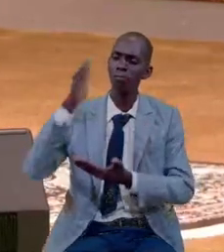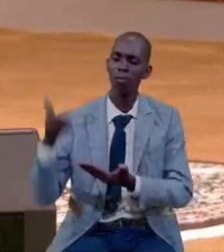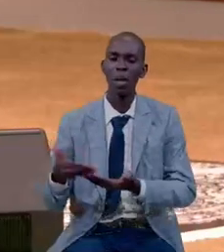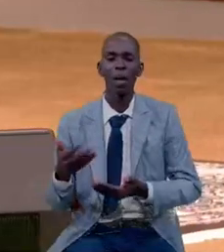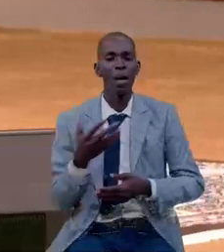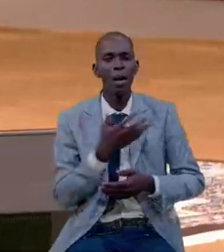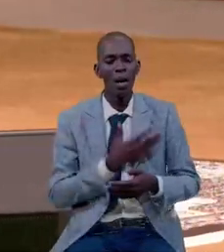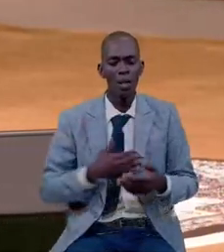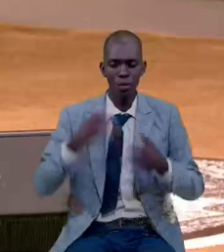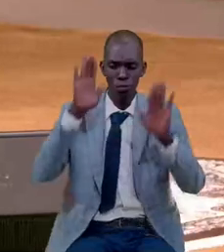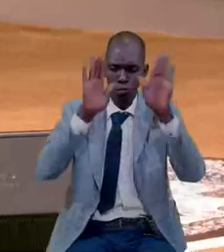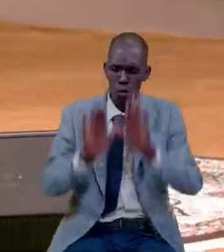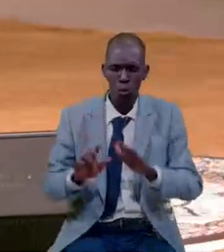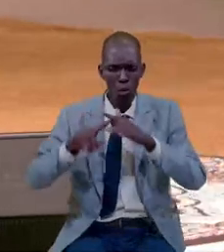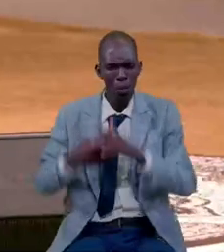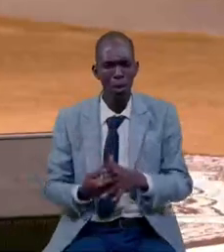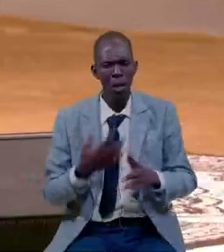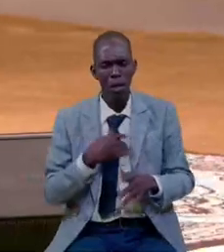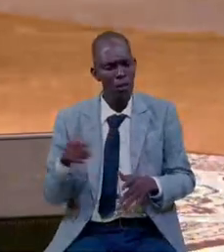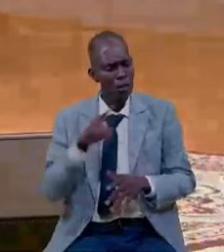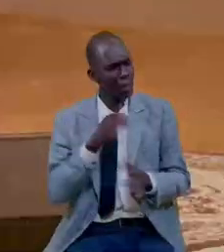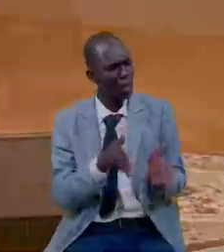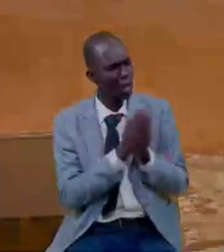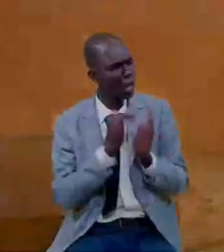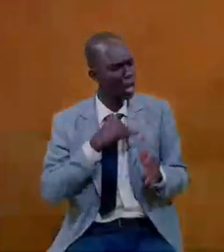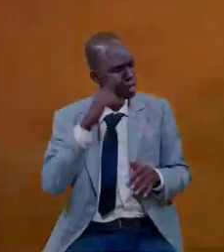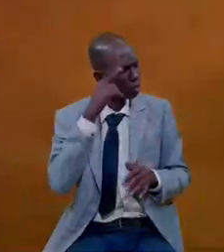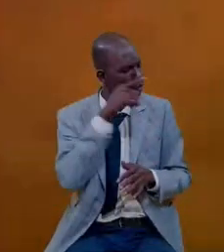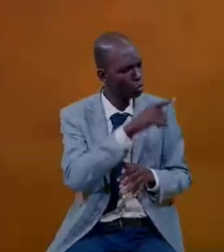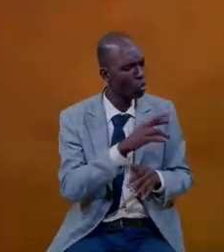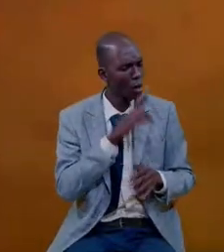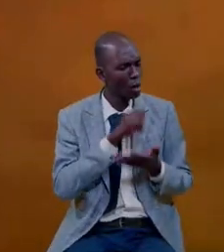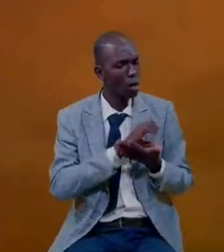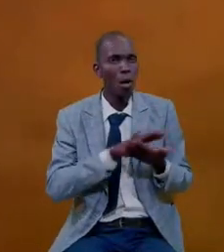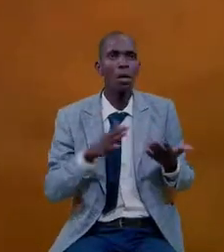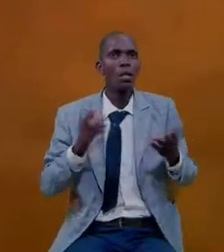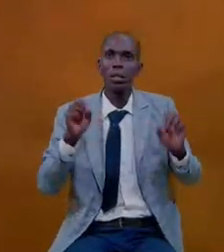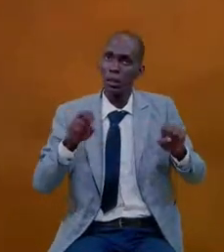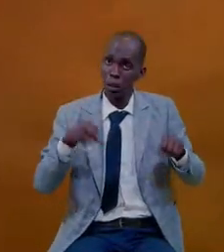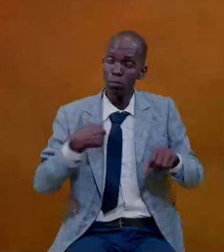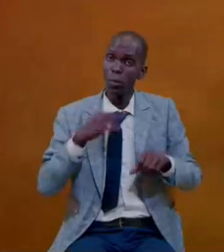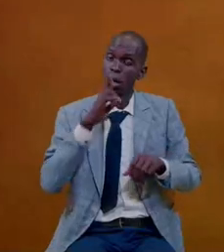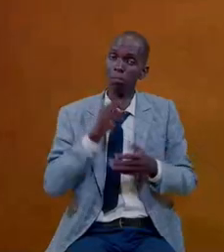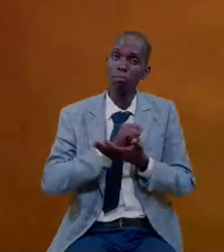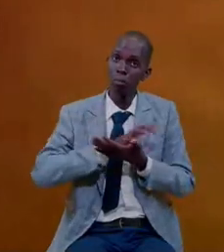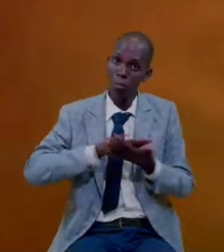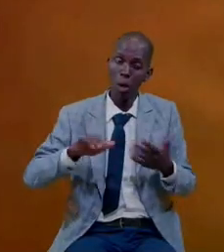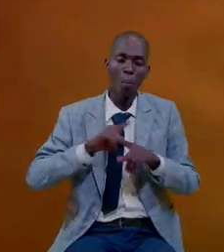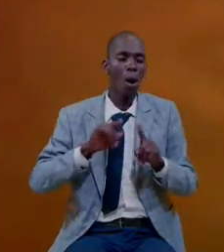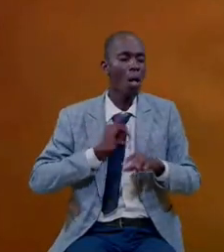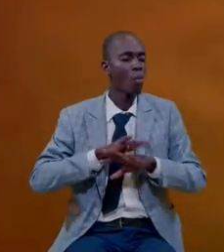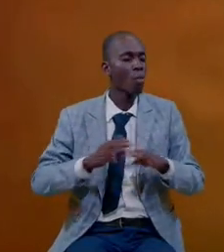conflit commence. Je crois que tu dis que tu es sanctifié. Oui, je n'aime pas qu'on me triche. La